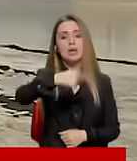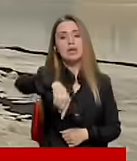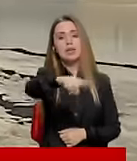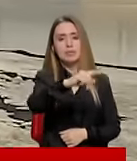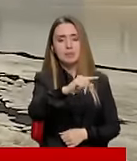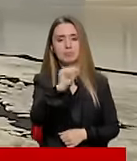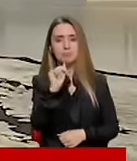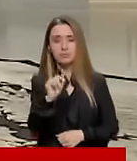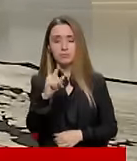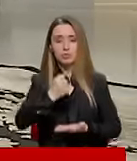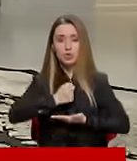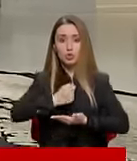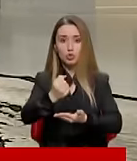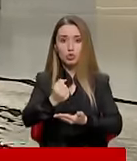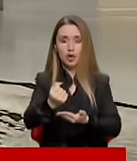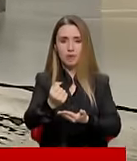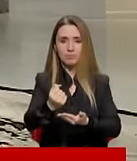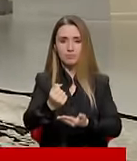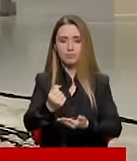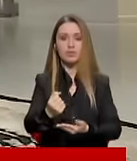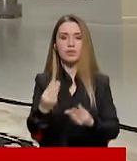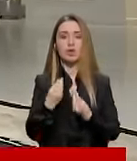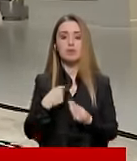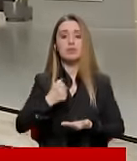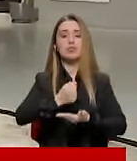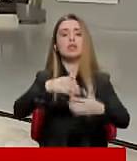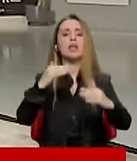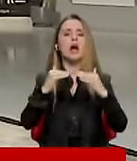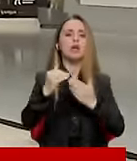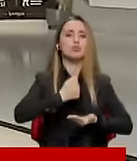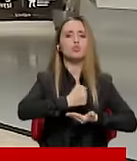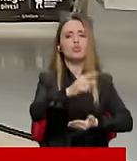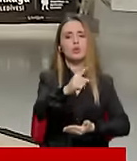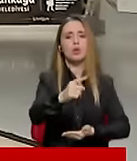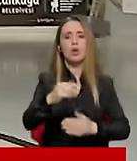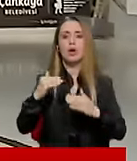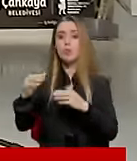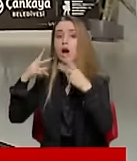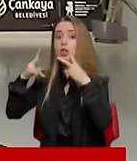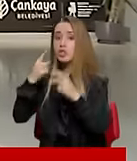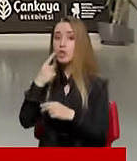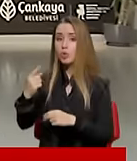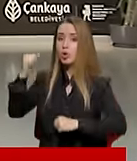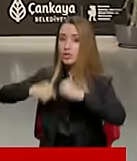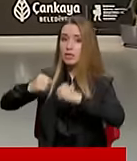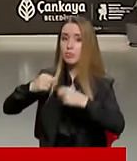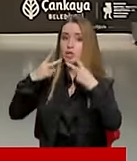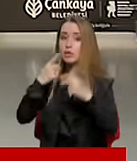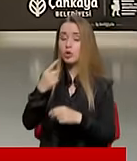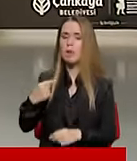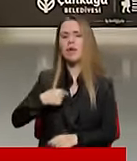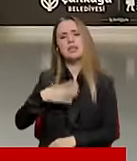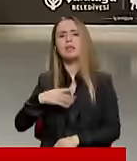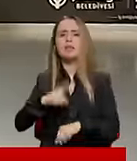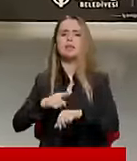Eee bütçe teslim ediyor bu bütçe bizim bütçemiz değil halkın bütçesi halkım bize rakibiniz açıklayacağım diyor ama canım istediğinde